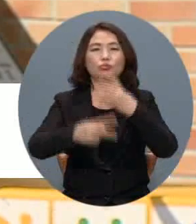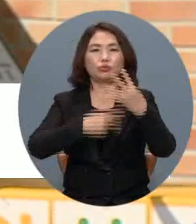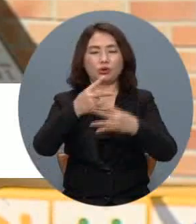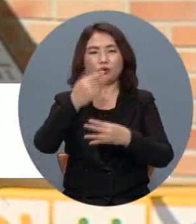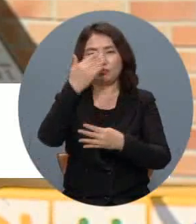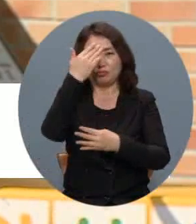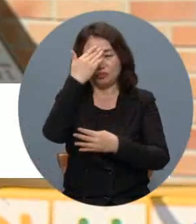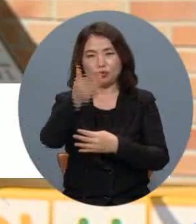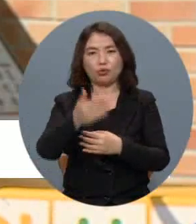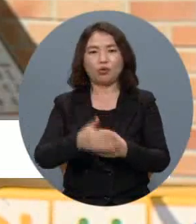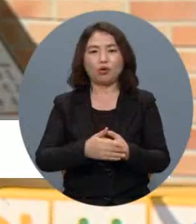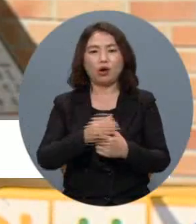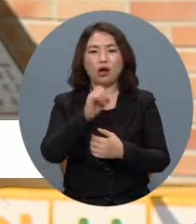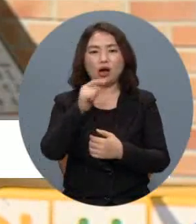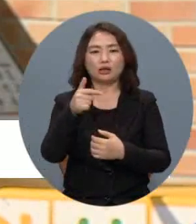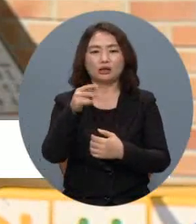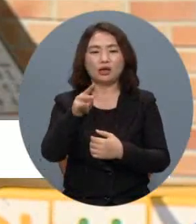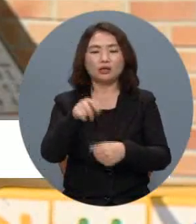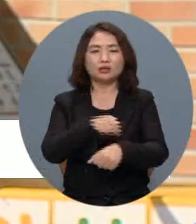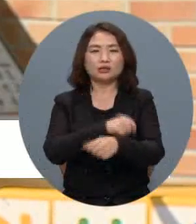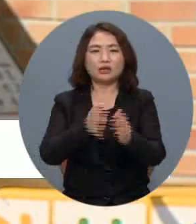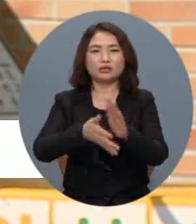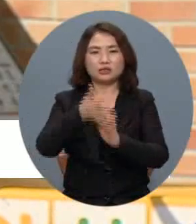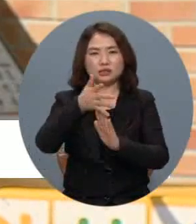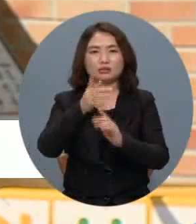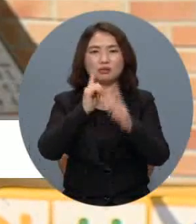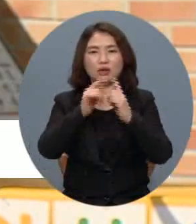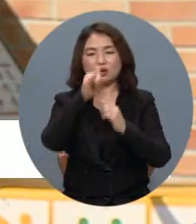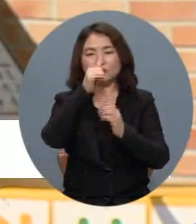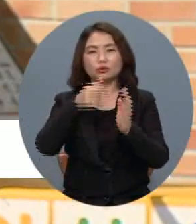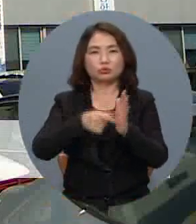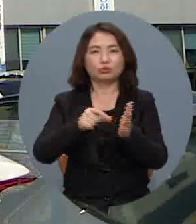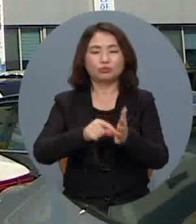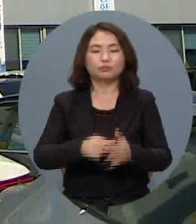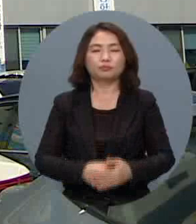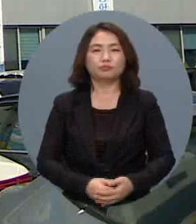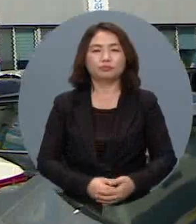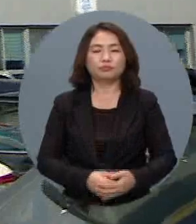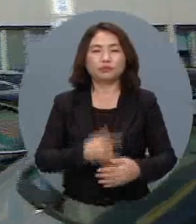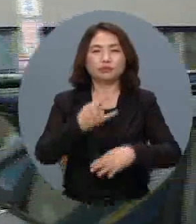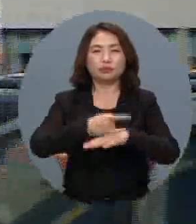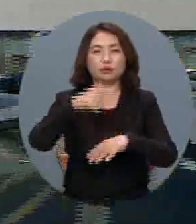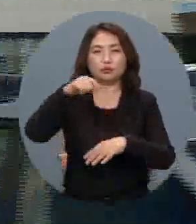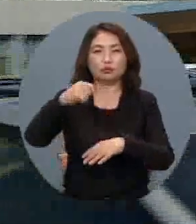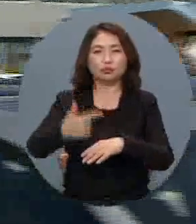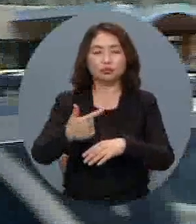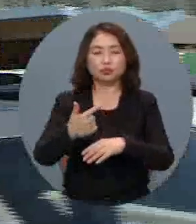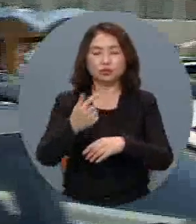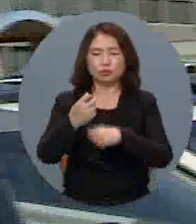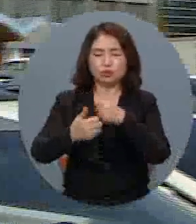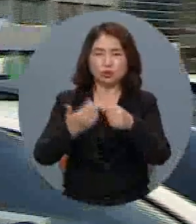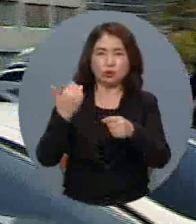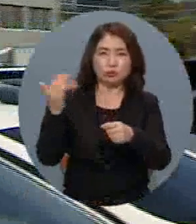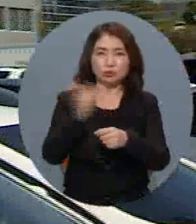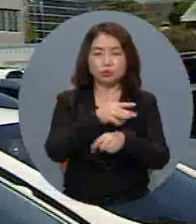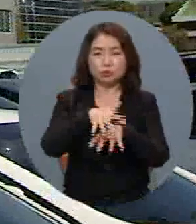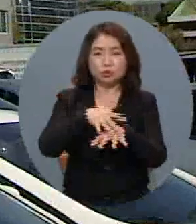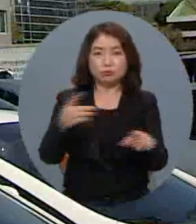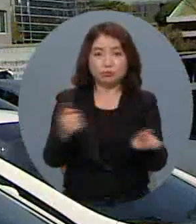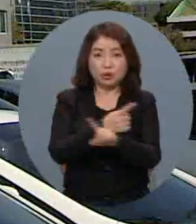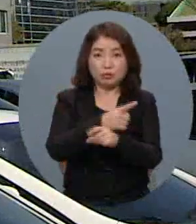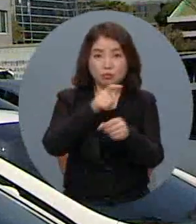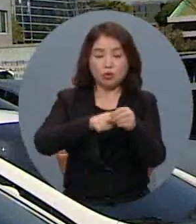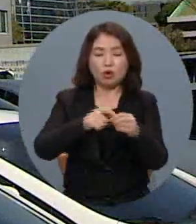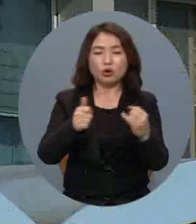무료입니다 안개 뜻 칼 시 라고 말씀하실 을 정도에요 의성군 은 수년 전부터 조직개편을 통해